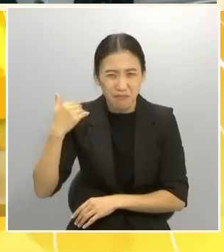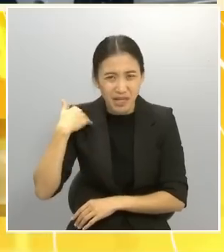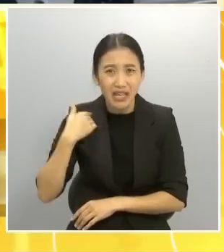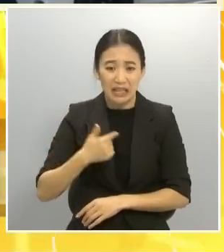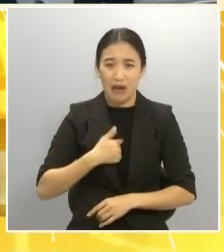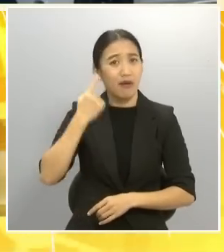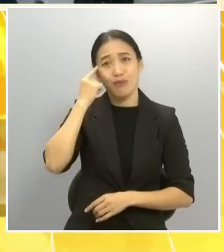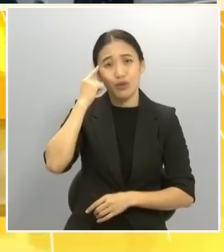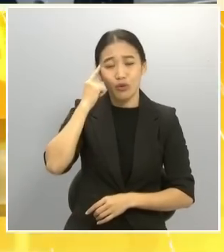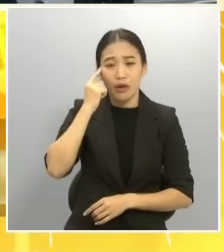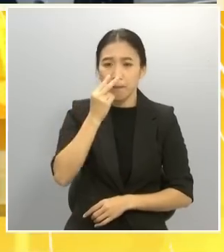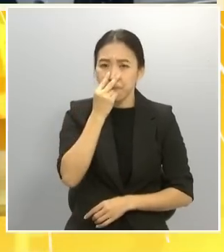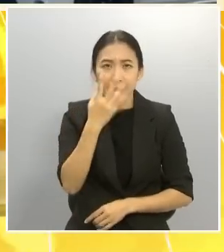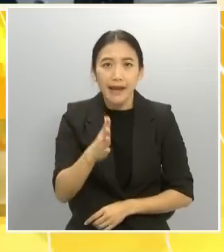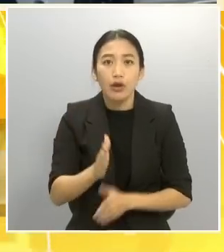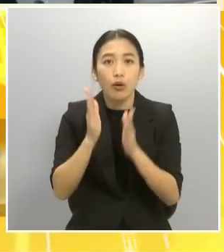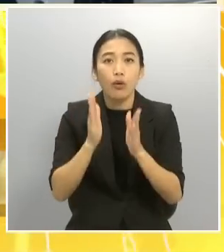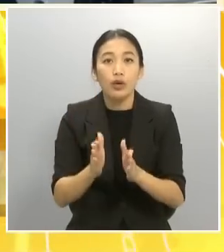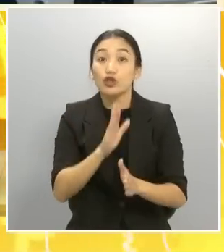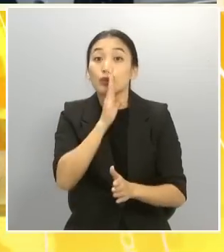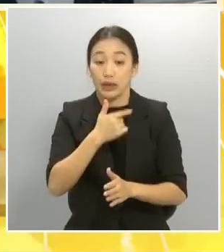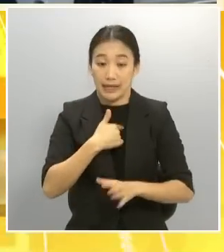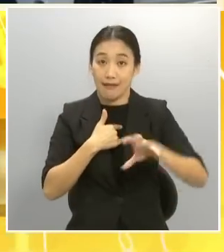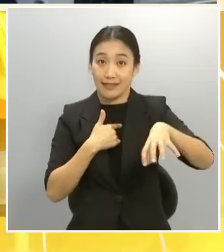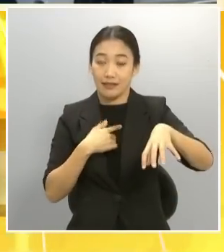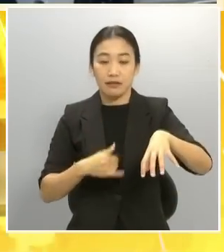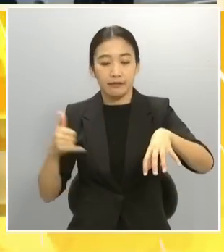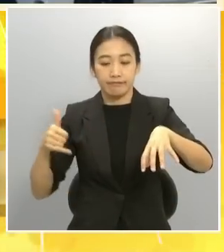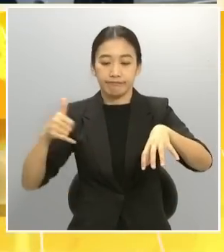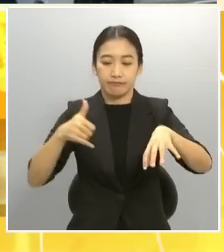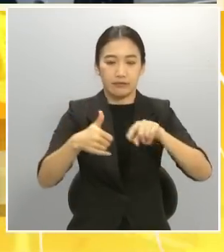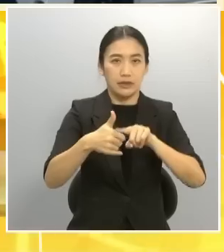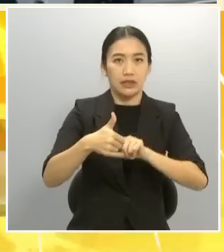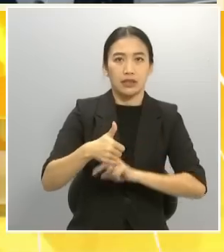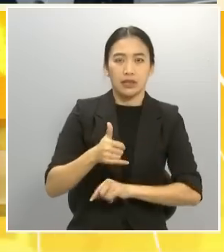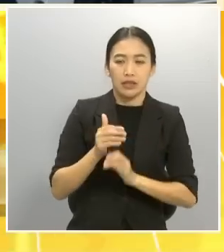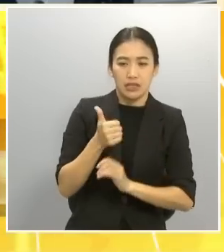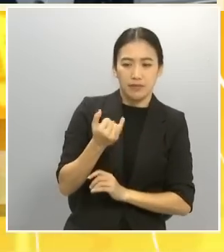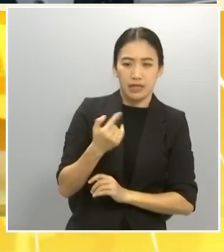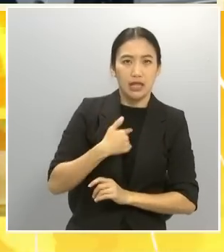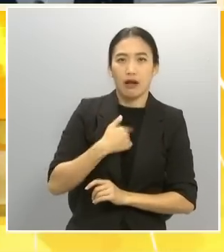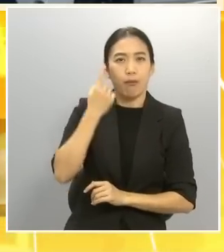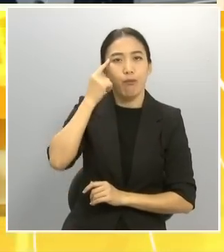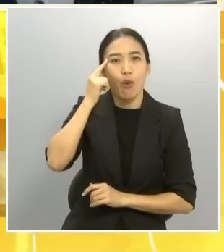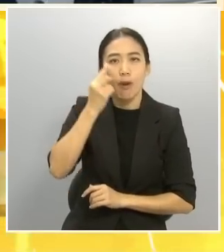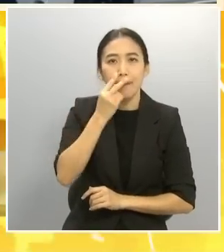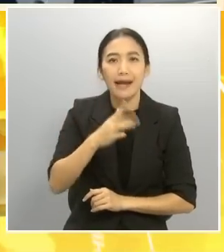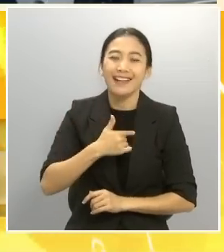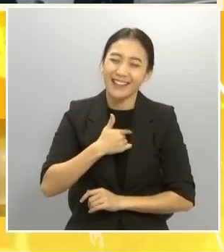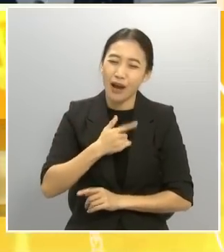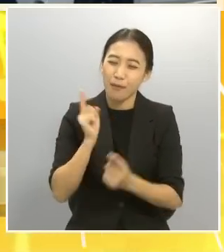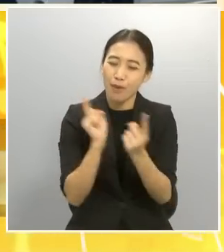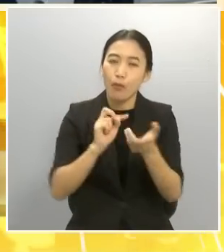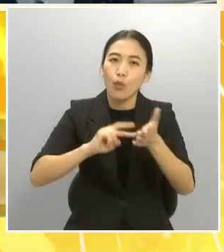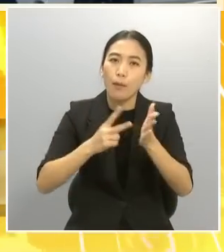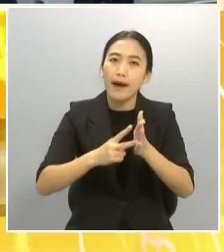ที่เขาเดินเข้ามาเขาเป็นคนดีหรือไม่ใช่คนดีเราตรวจสอบเขาไม่ได้เรายกมือไหว้ทุกครั้ง